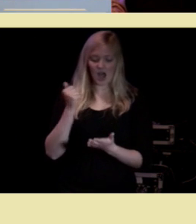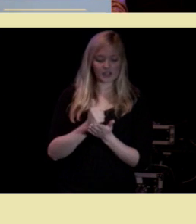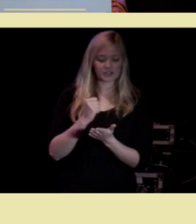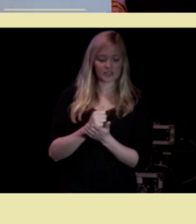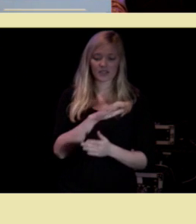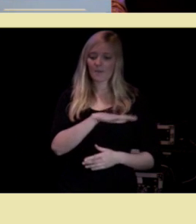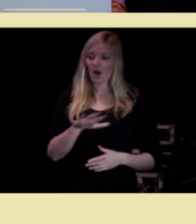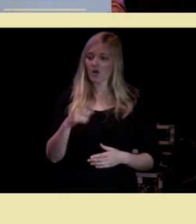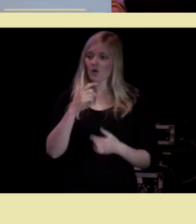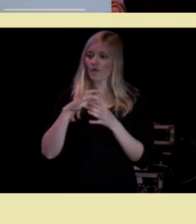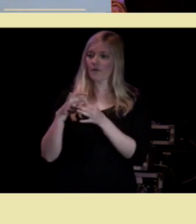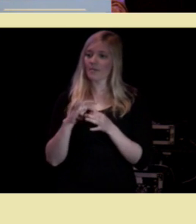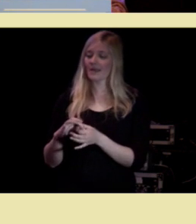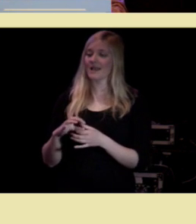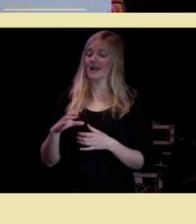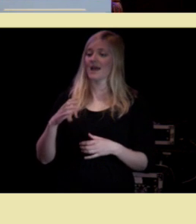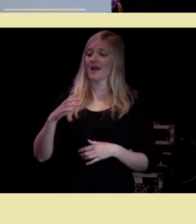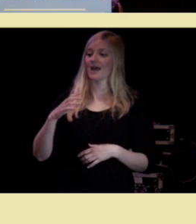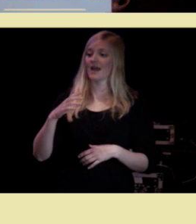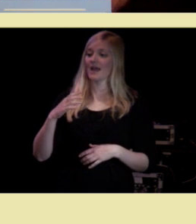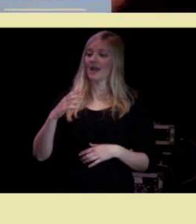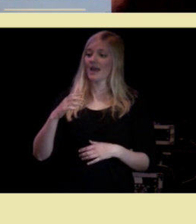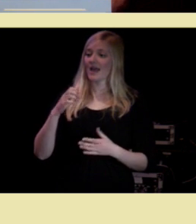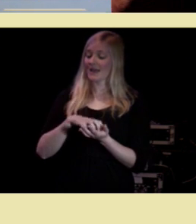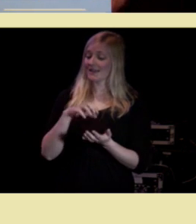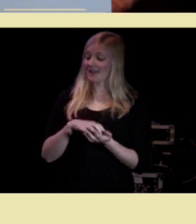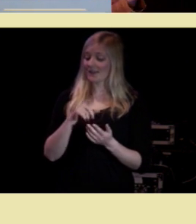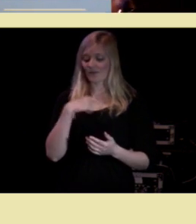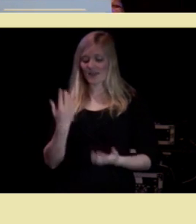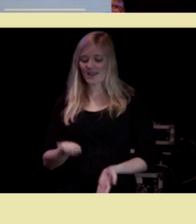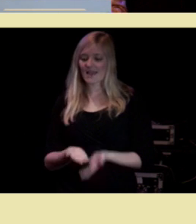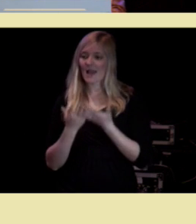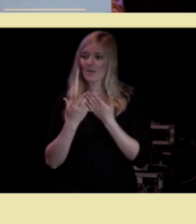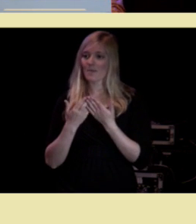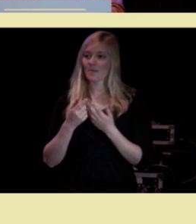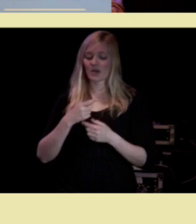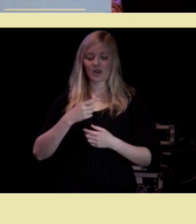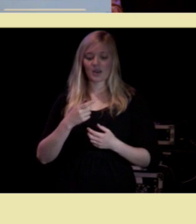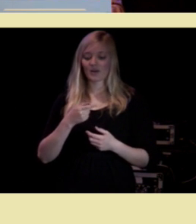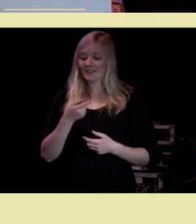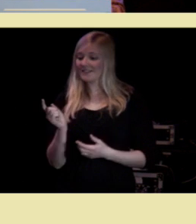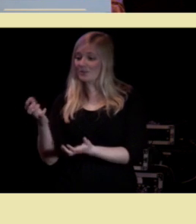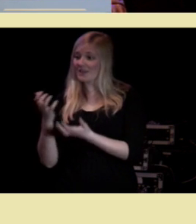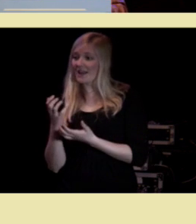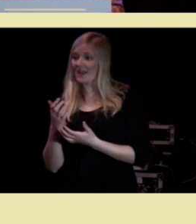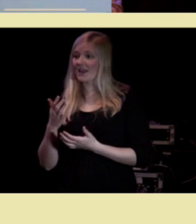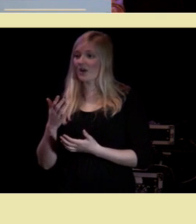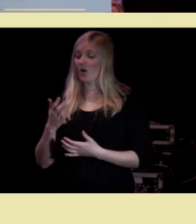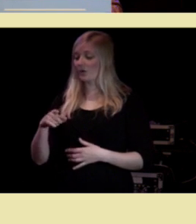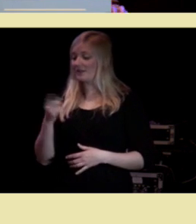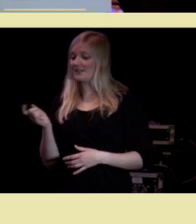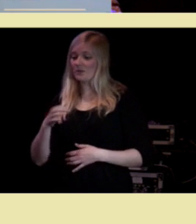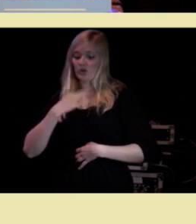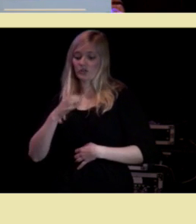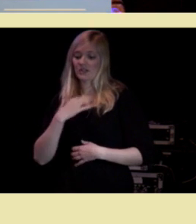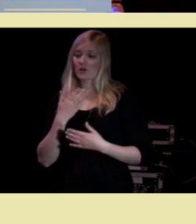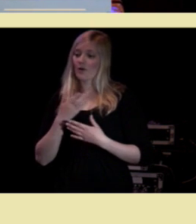barne- og familienheten, må ta et ansvar for å hjelpe de som trenger det og har behov og ønsker det til den rette døren.